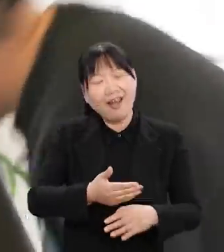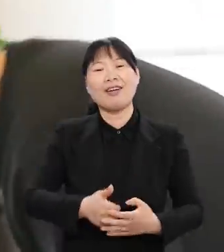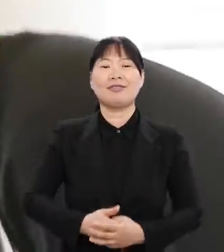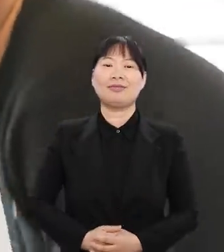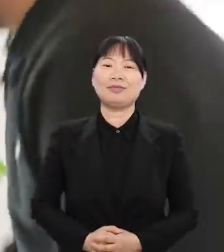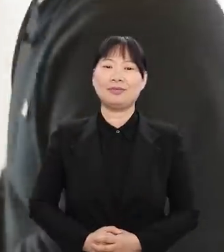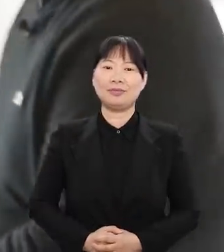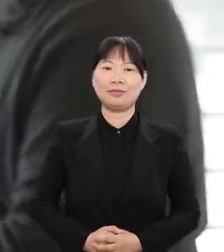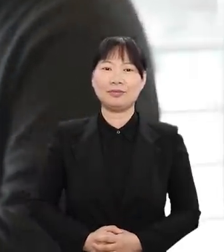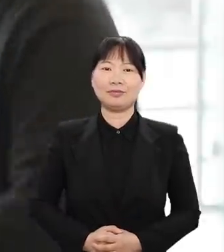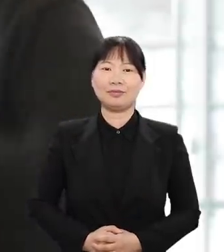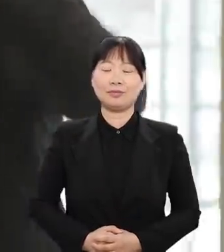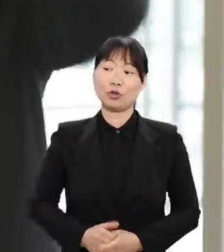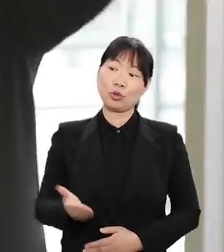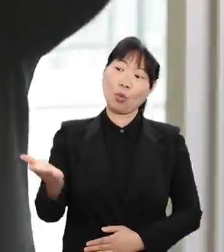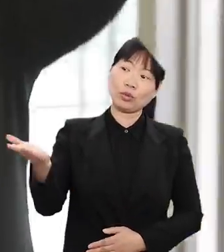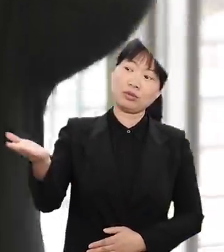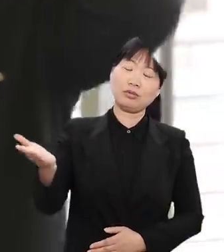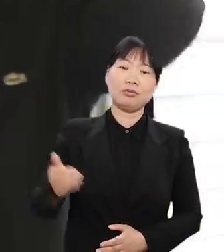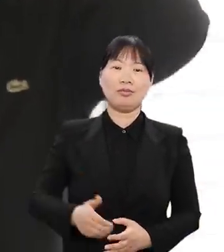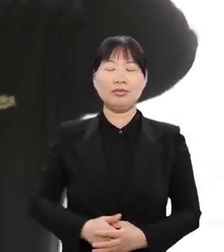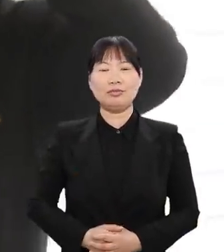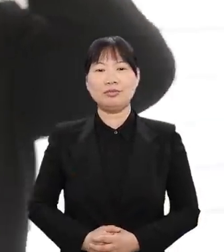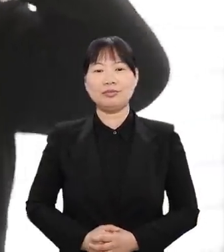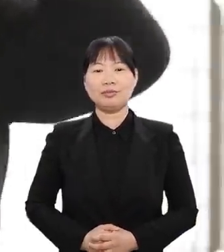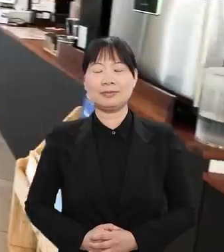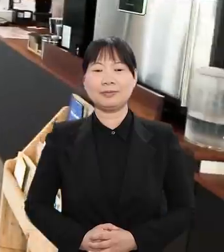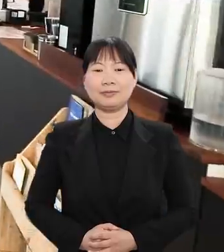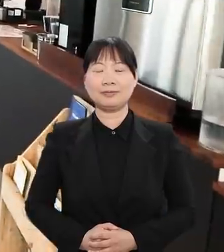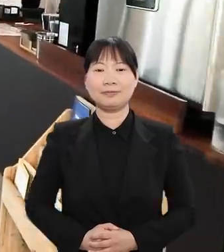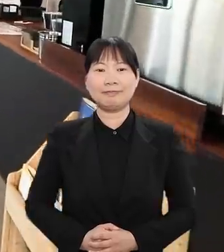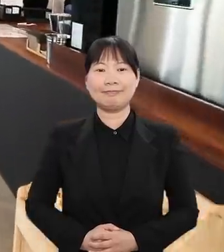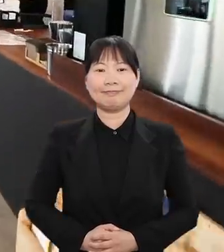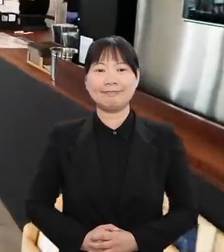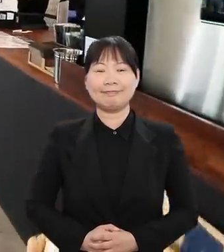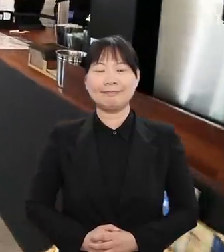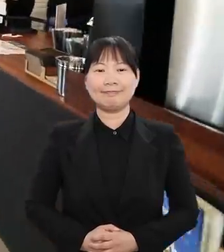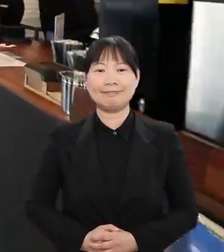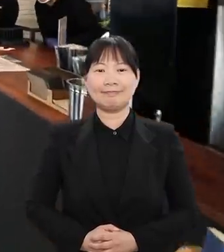감사합니다. 아, 죄송합니다. 네. 카운터에.